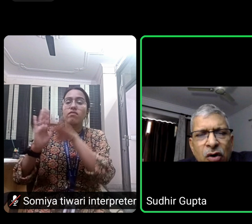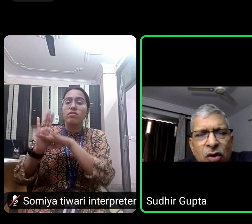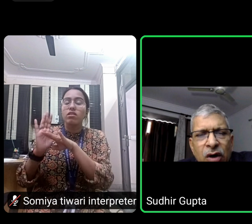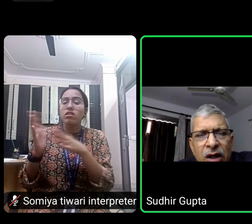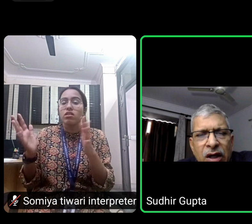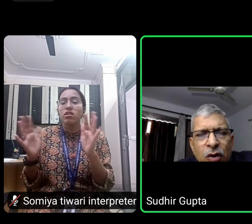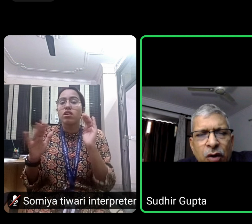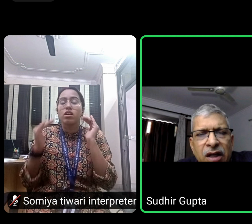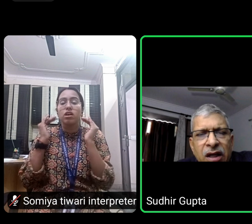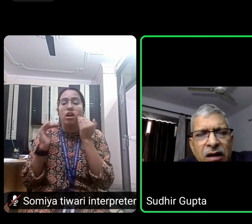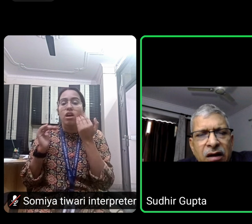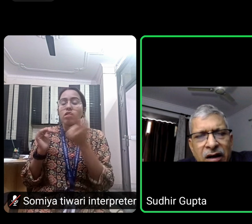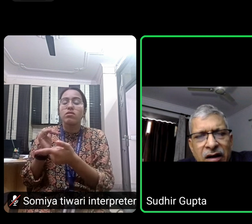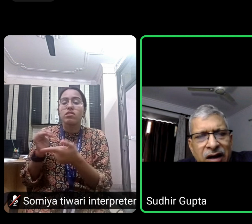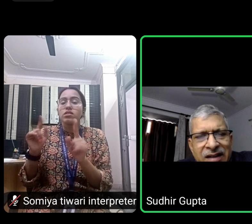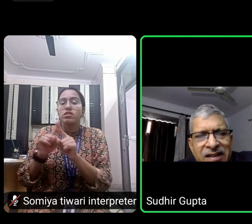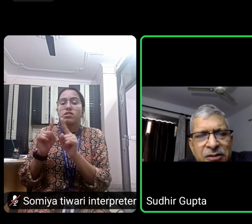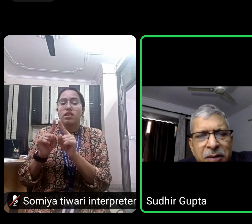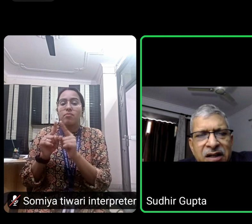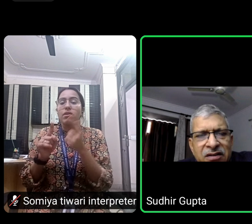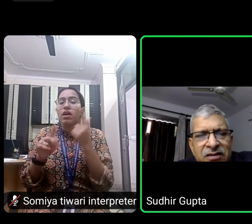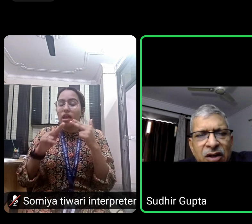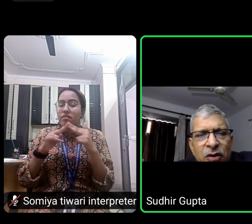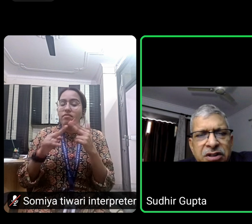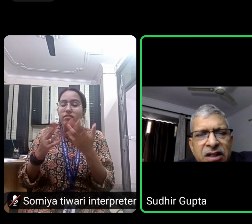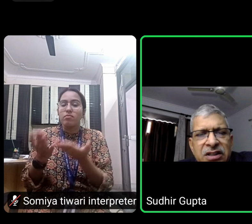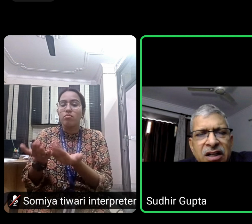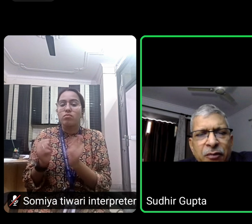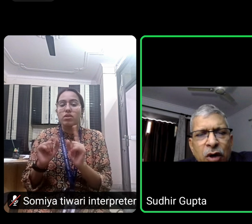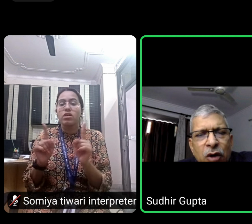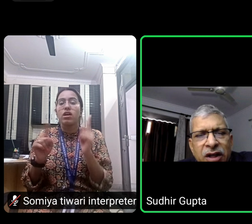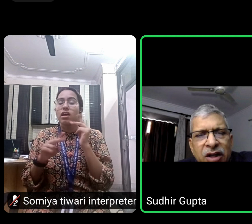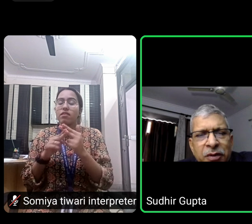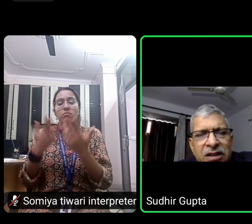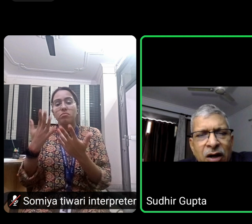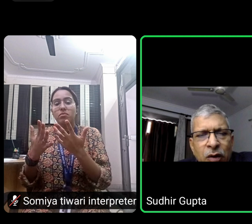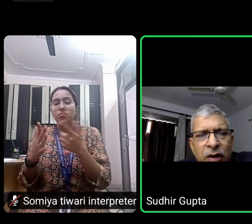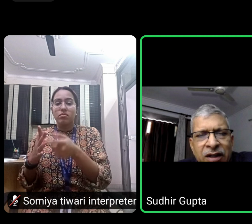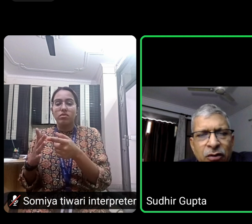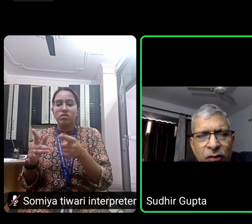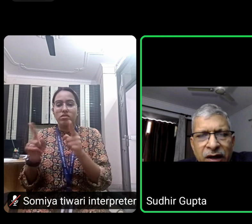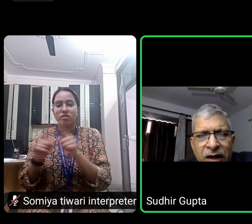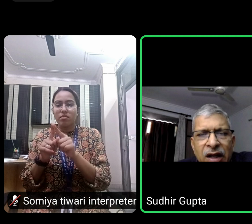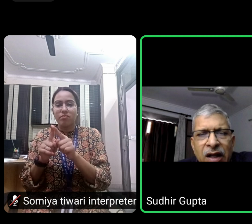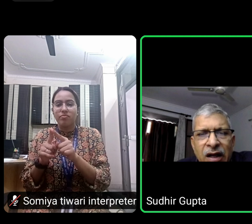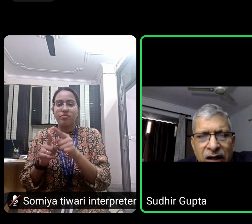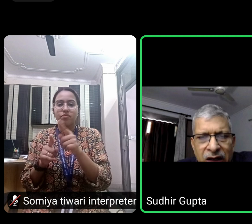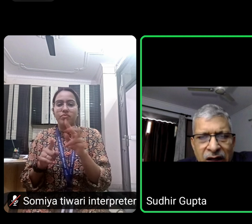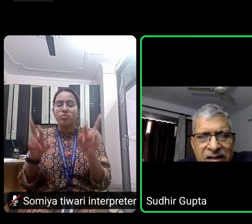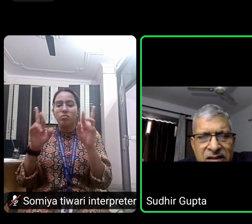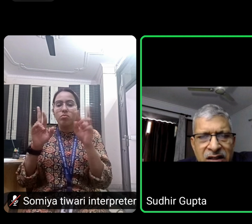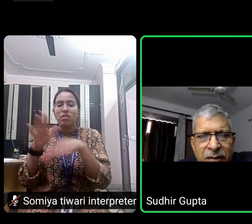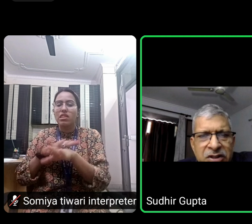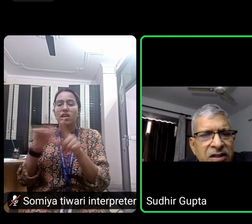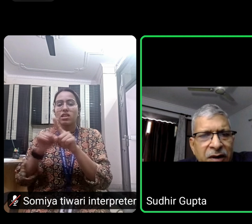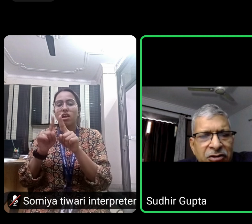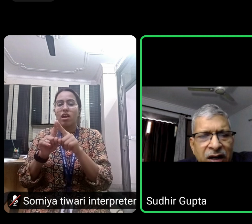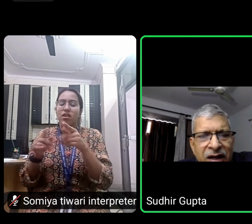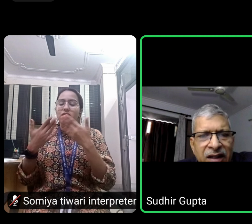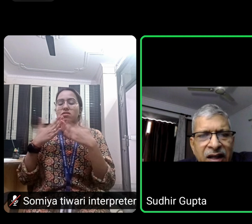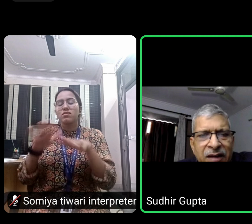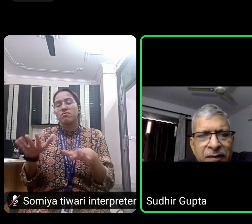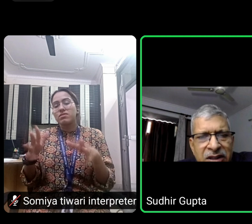चाहिए। वो कोई ऐसी एक्सपेक्टेशंस नहीं होनी चाहिए जिनके पूरा होने की उम्मीद ना हो, नहीं तो वो फिर अननेसेसरी बच्चे